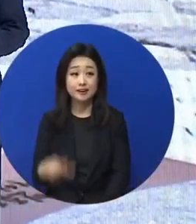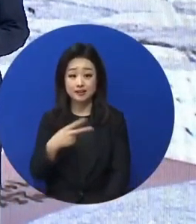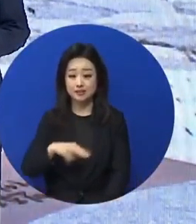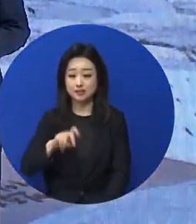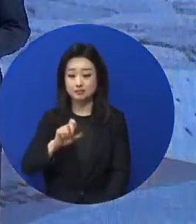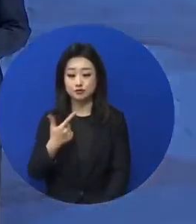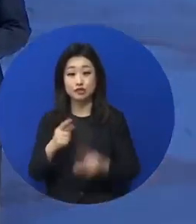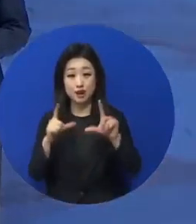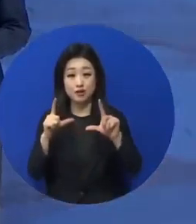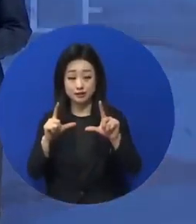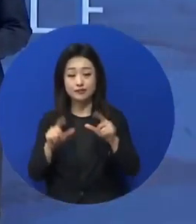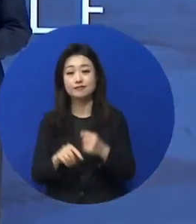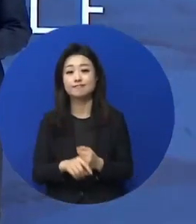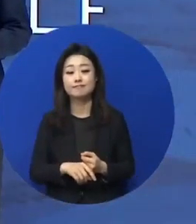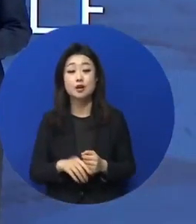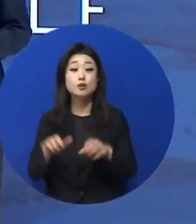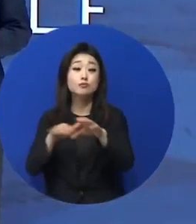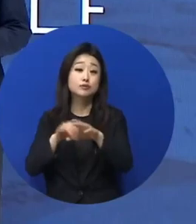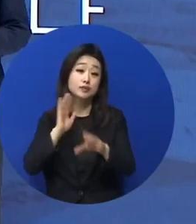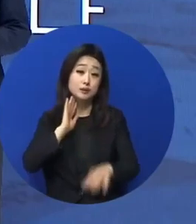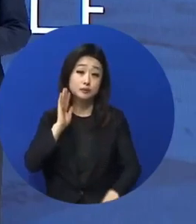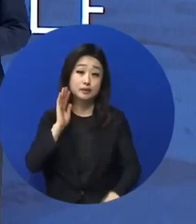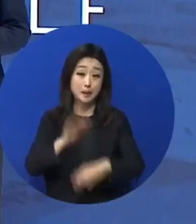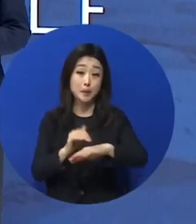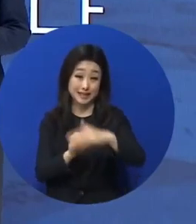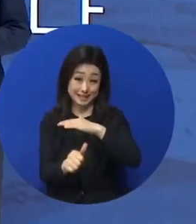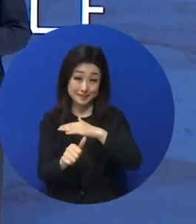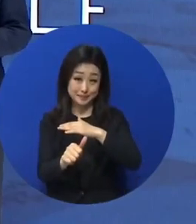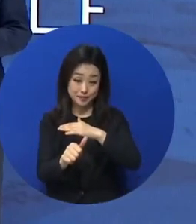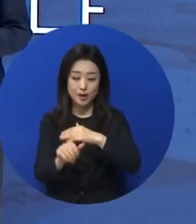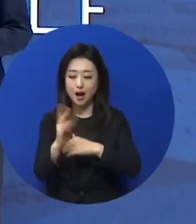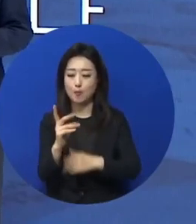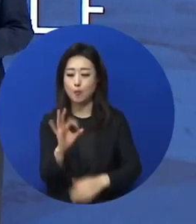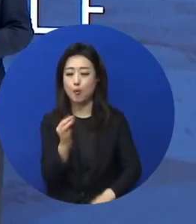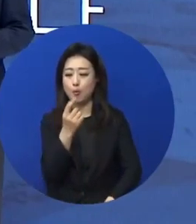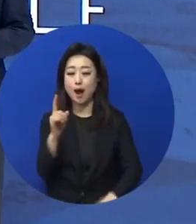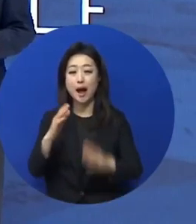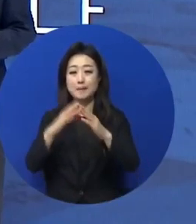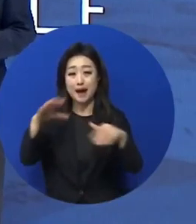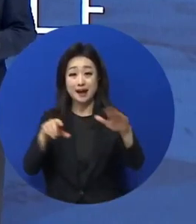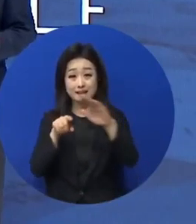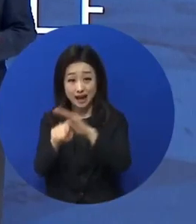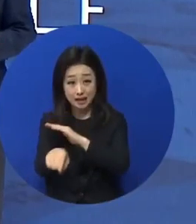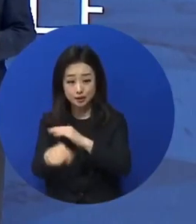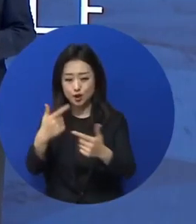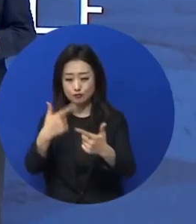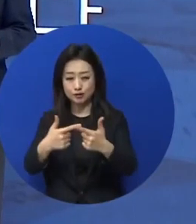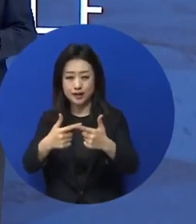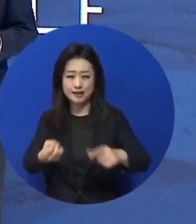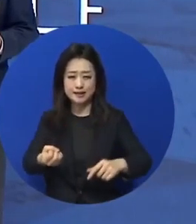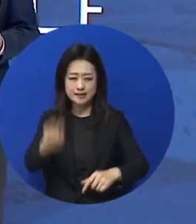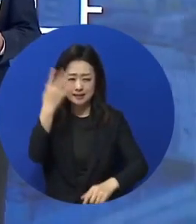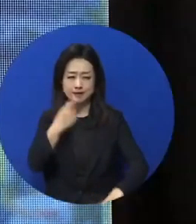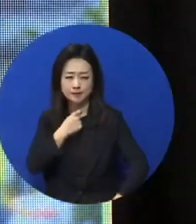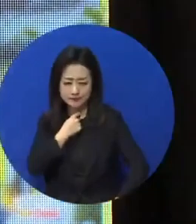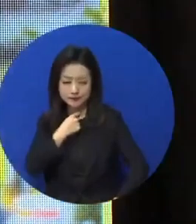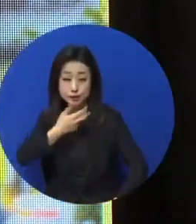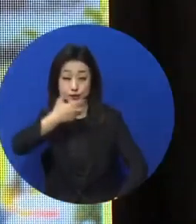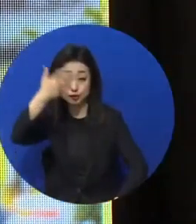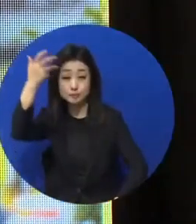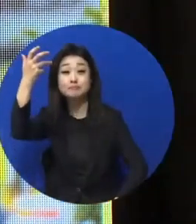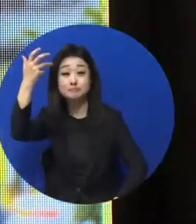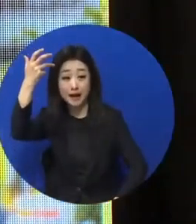2016년 1월 1일 문재인 대표님과 봉하마을을 찾아서 부산의 부활을 다짐했습니다.